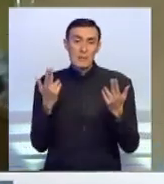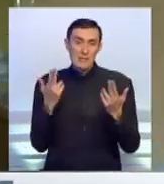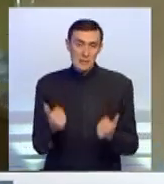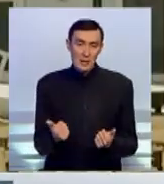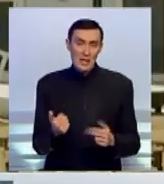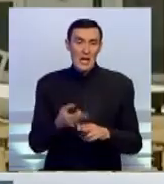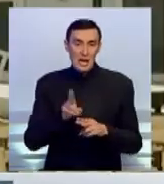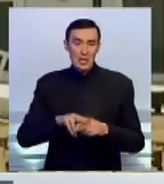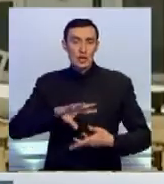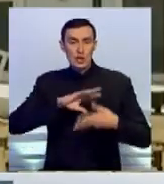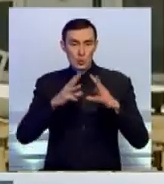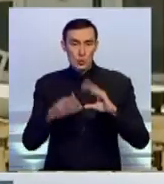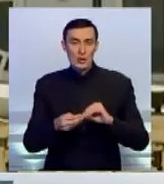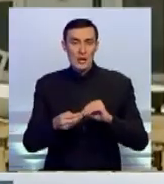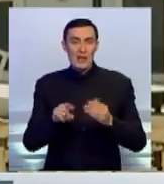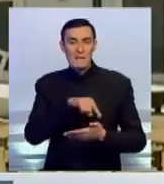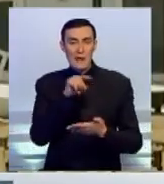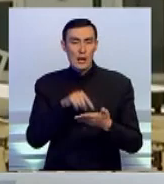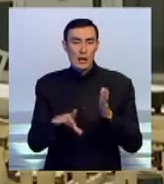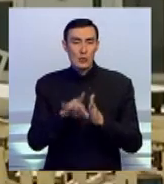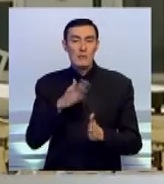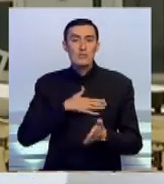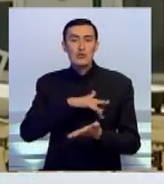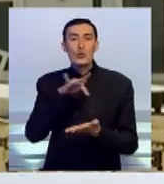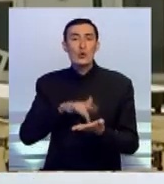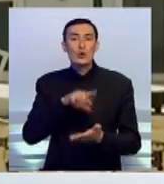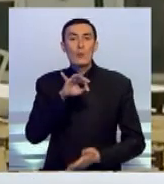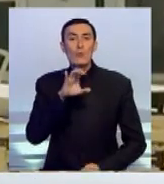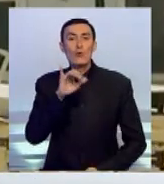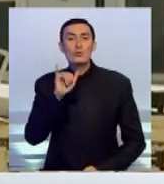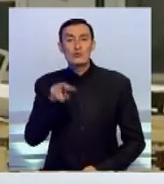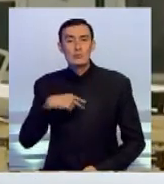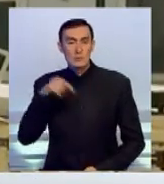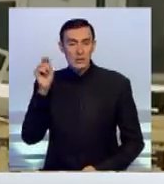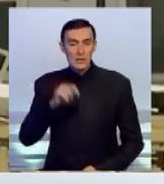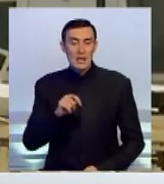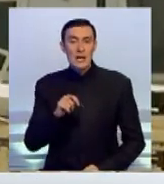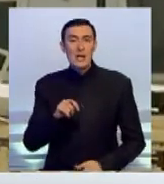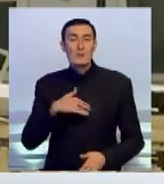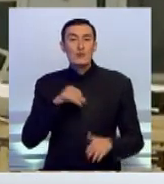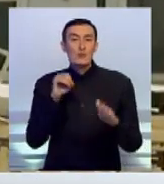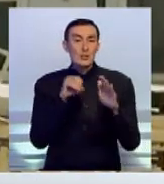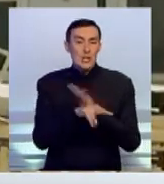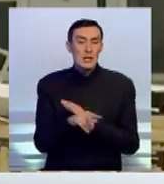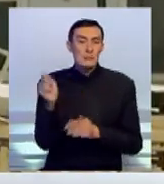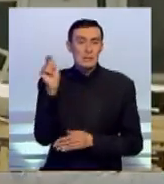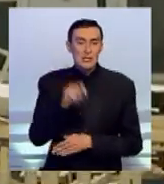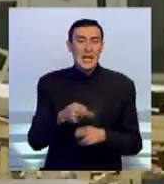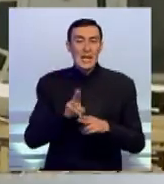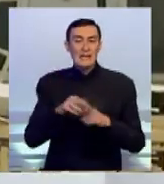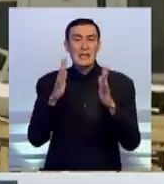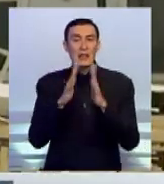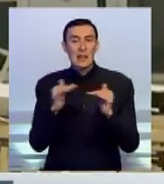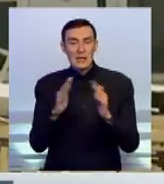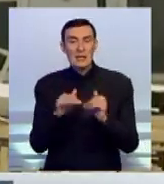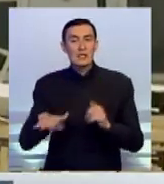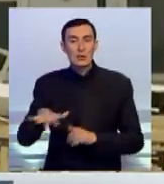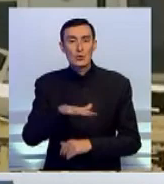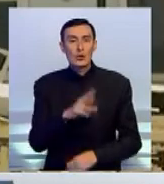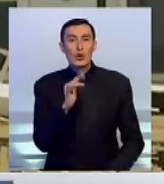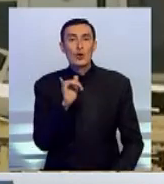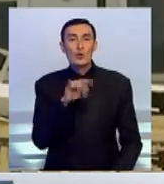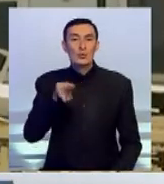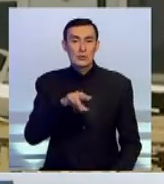референдума. Мы из Мосула. Из-за войны мы бежали оттуда и приехали в этот лагерь, который находится на территории